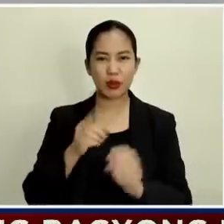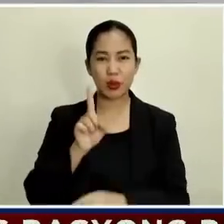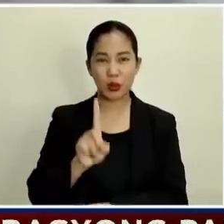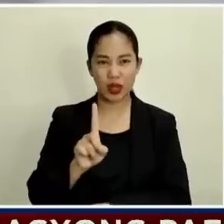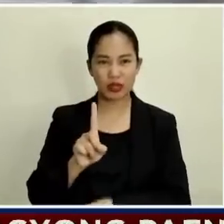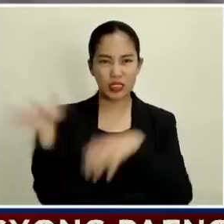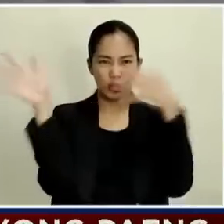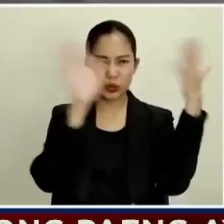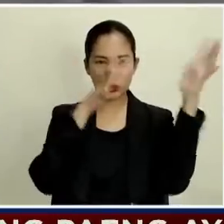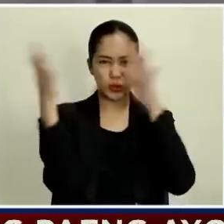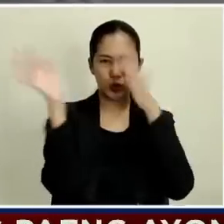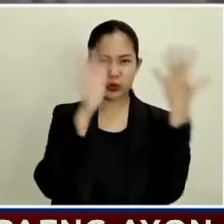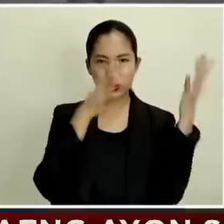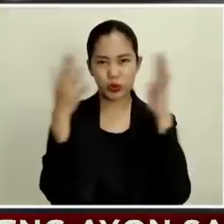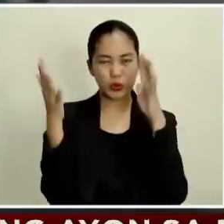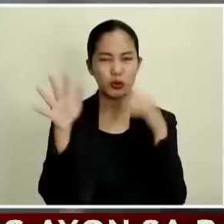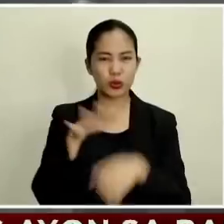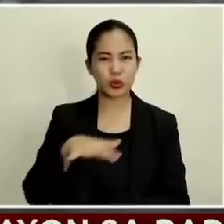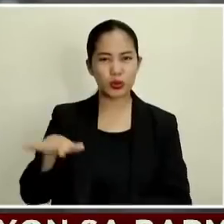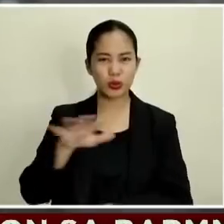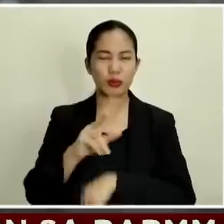lalawigan.